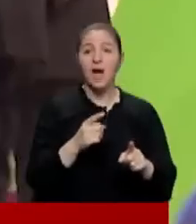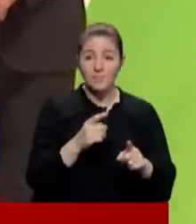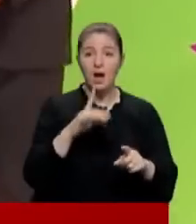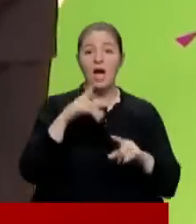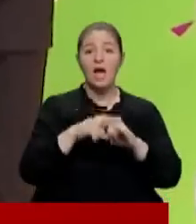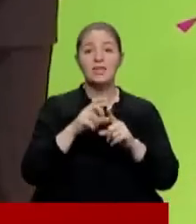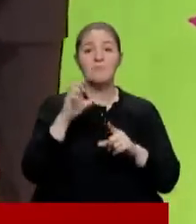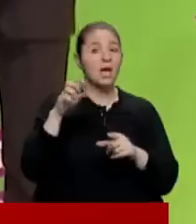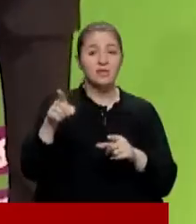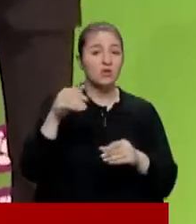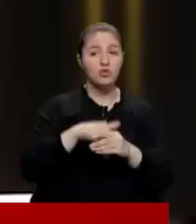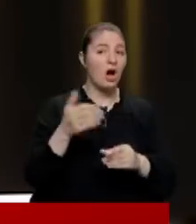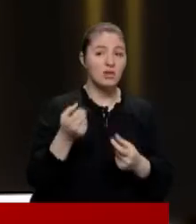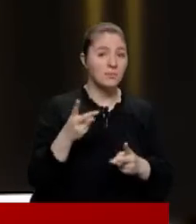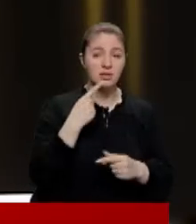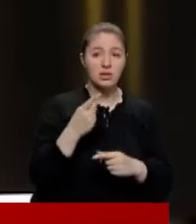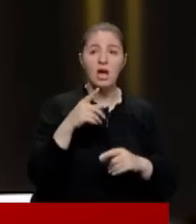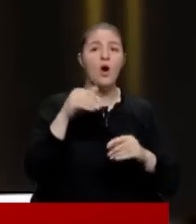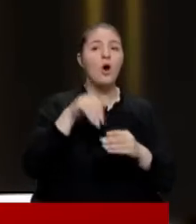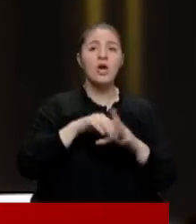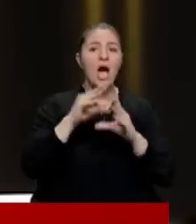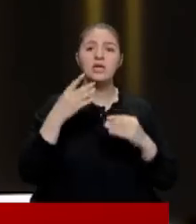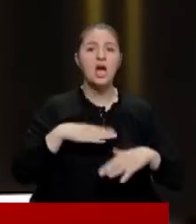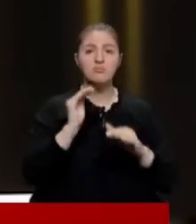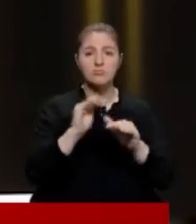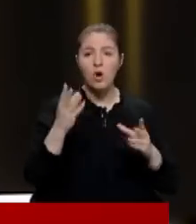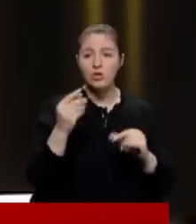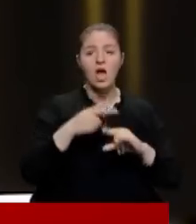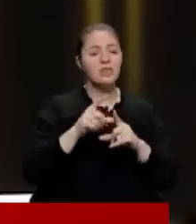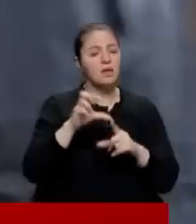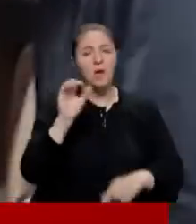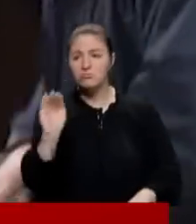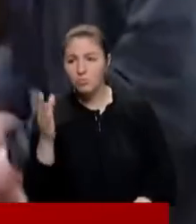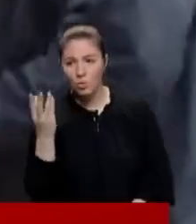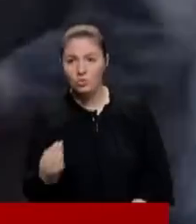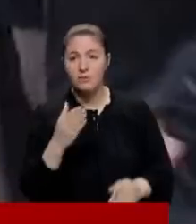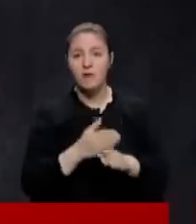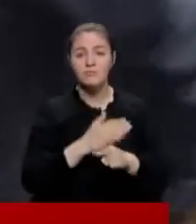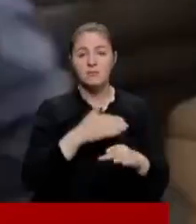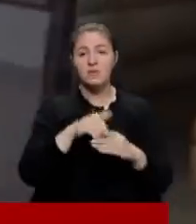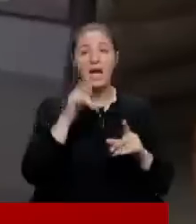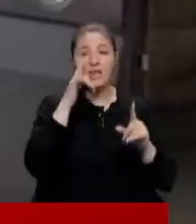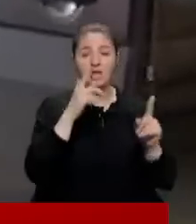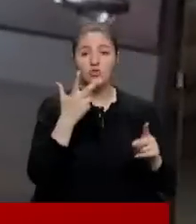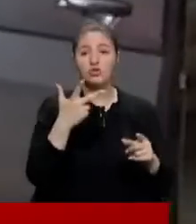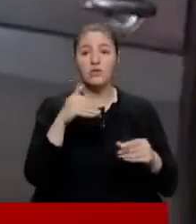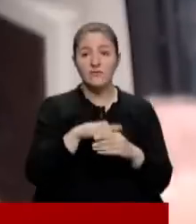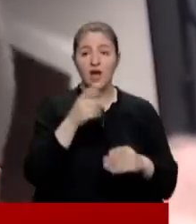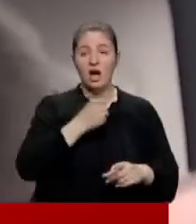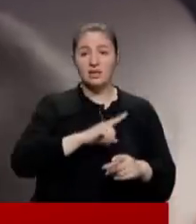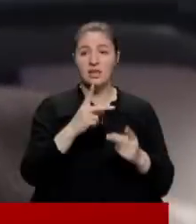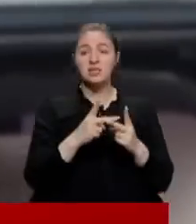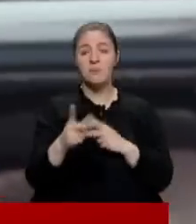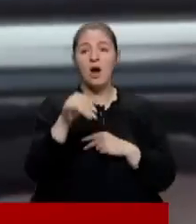hdp'den de o istenebilir dedi oy herkesten istenir hdp'den de istenir memleket Partisi'nin Edirne'den 3 milletvekili